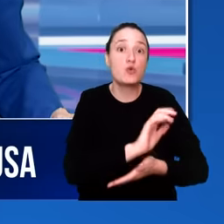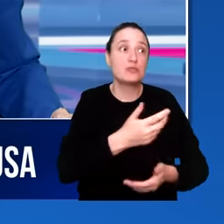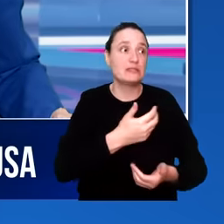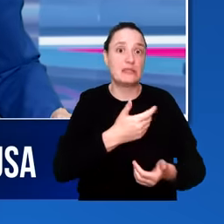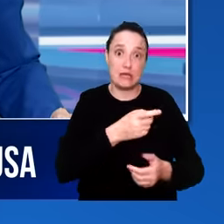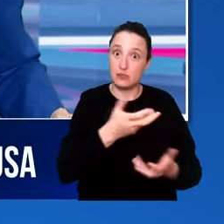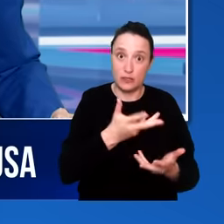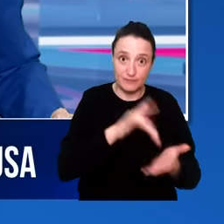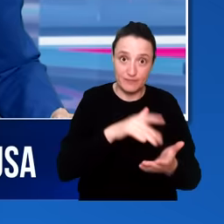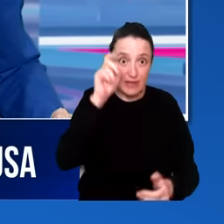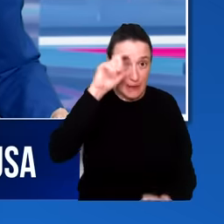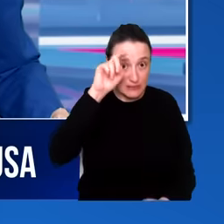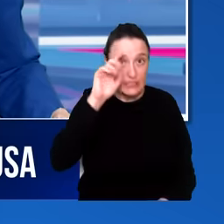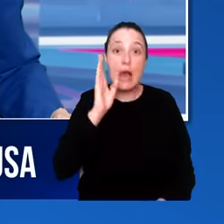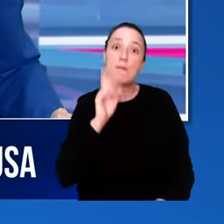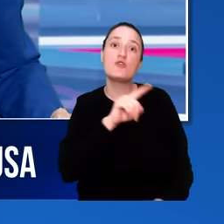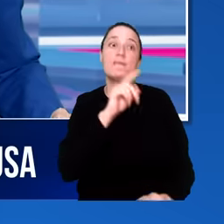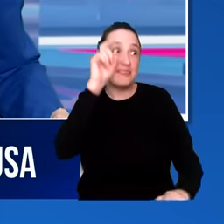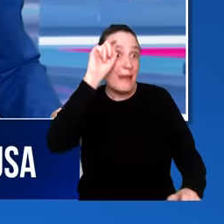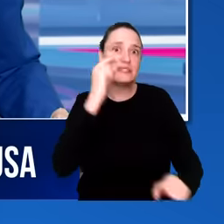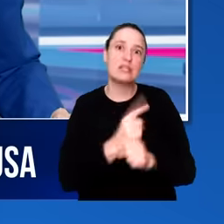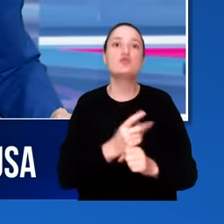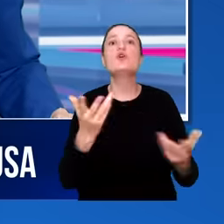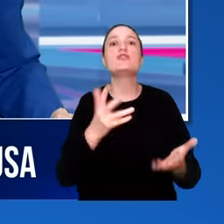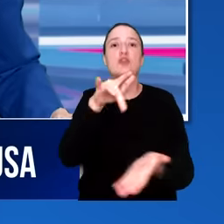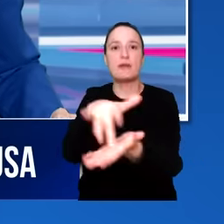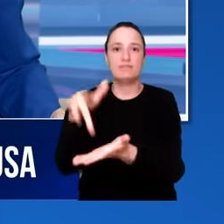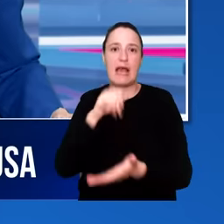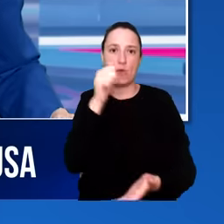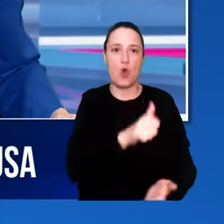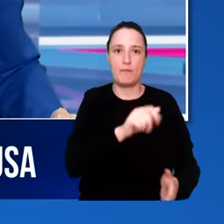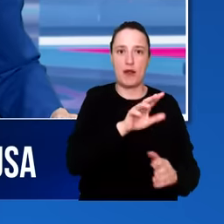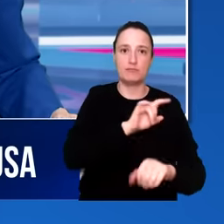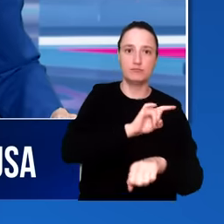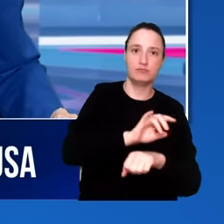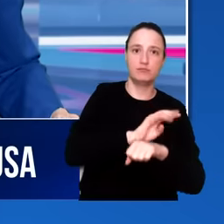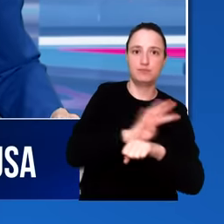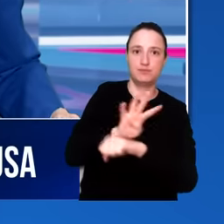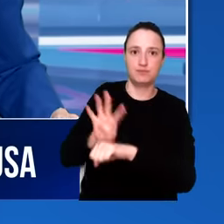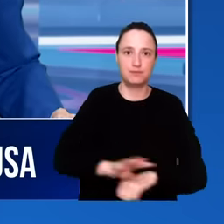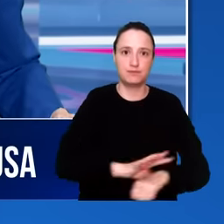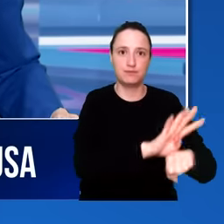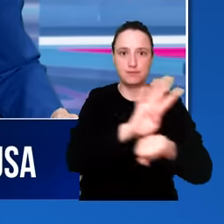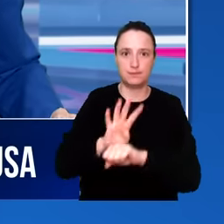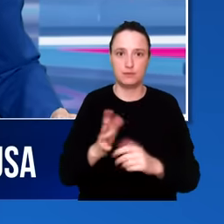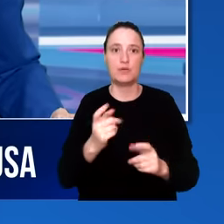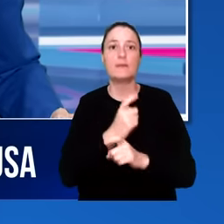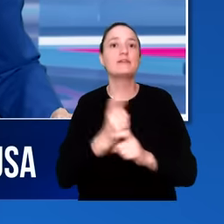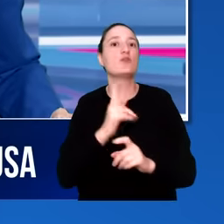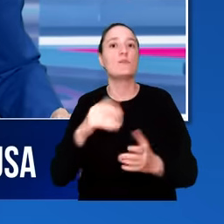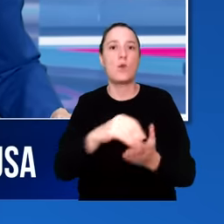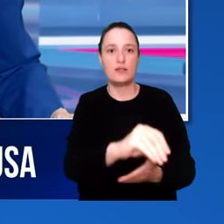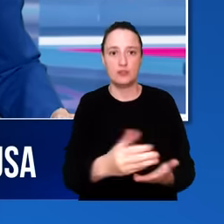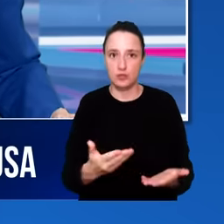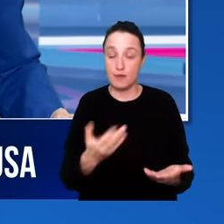Niemczech, a Niemcy później by decydowały o rozlokowaniu tego na poziomie europejskim w krajach, które by partycypowały finansowo. Pytanie,